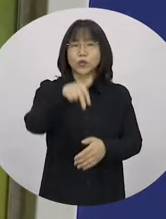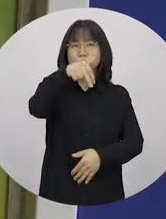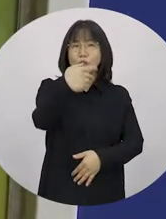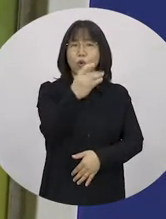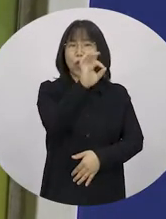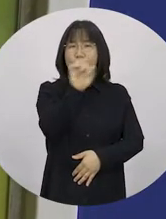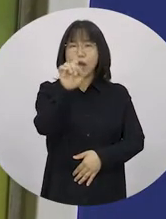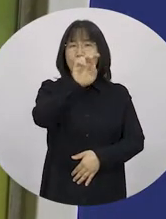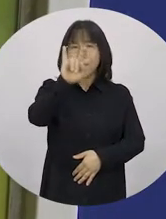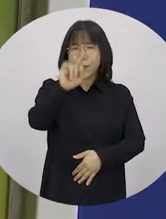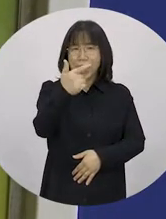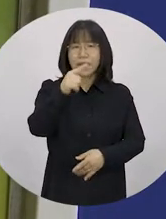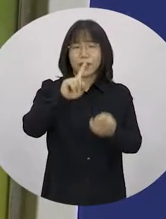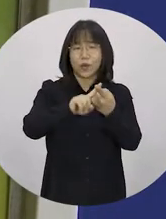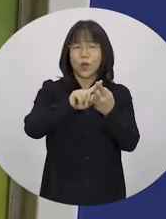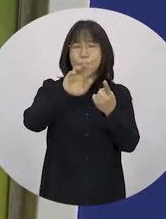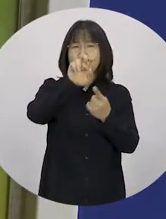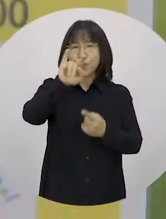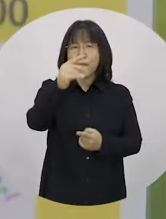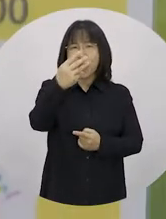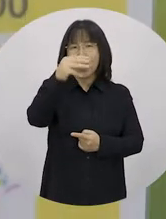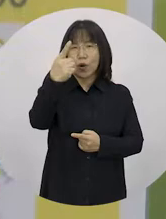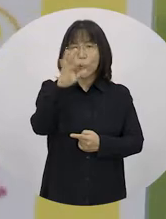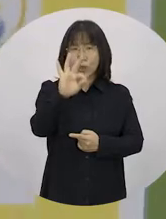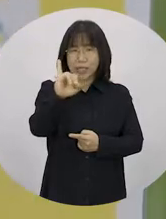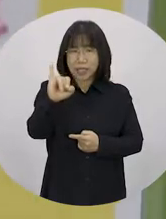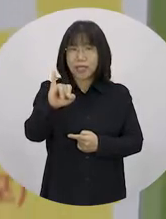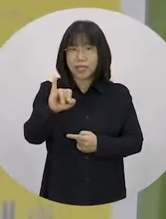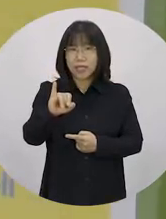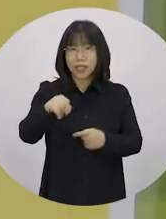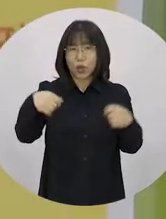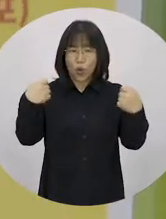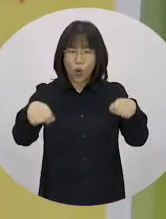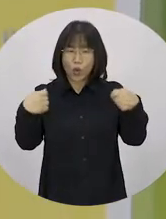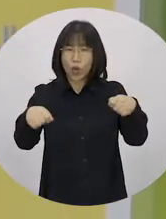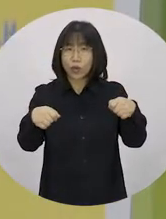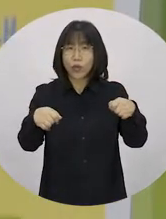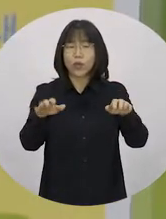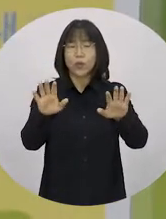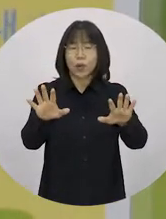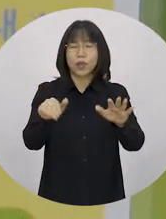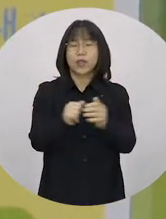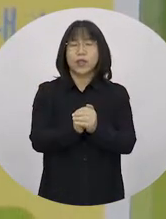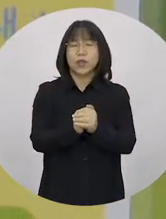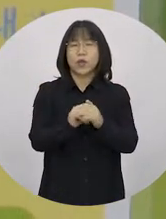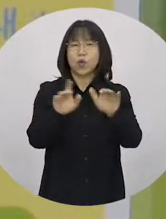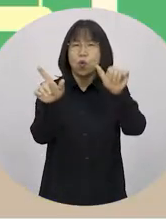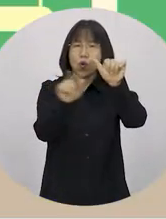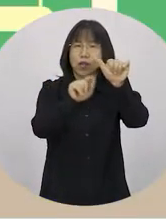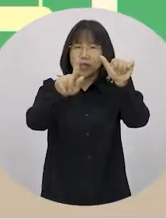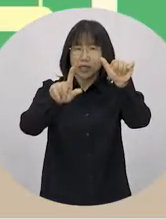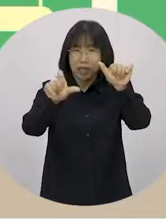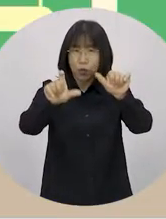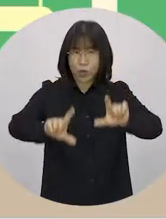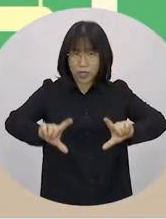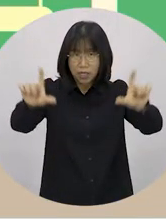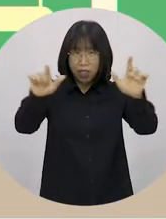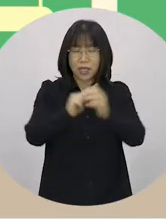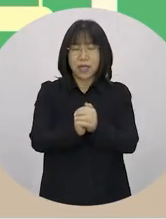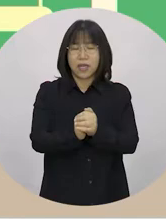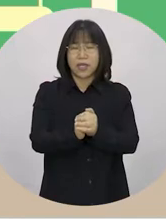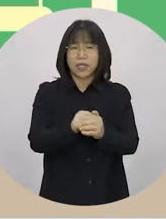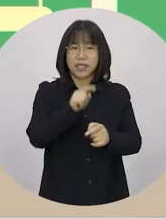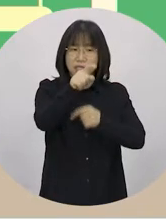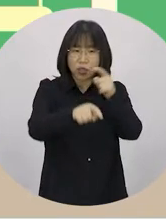이번 쪼아맨과 멜롱이 온라인 공연은 오는 5월 15일 토요일 오전 11시부터 1시간 동안 선착순으로